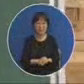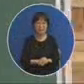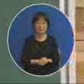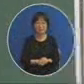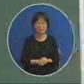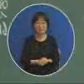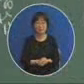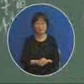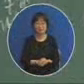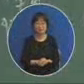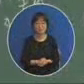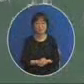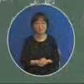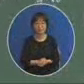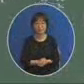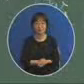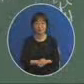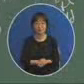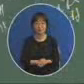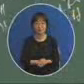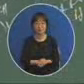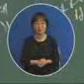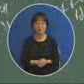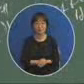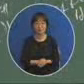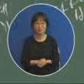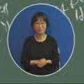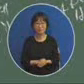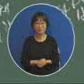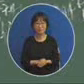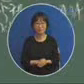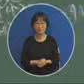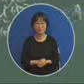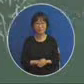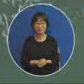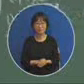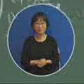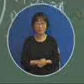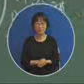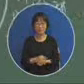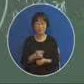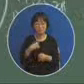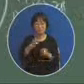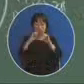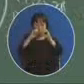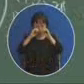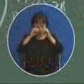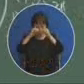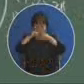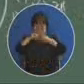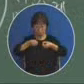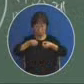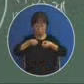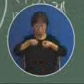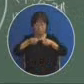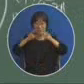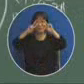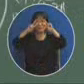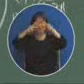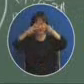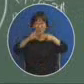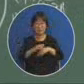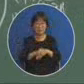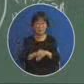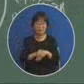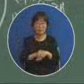되기 쉽다니까요. It's easy for us to follow in that example. 이게 한 번 착각해 버리면요, 계속 착각합니다. Because once you fall into one misunderstanding, it's just a big